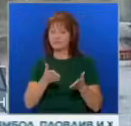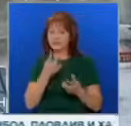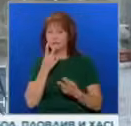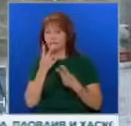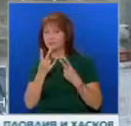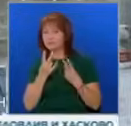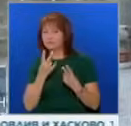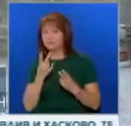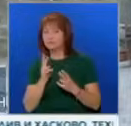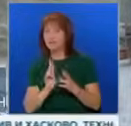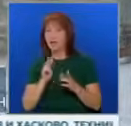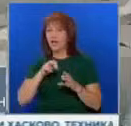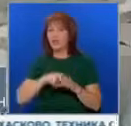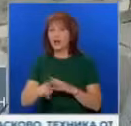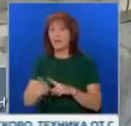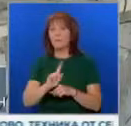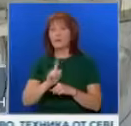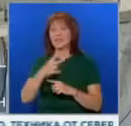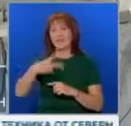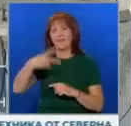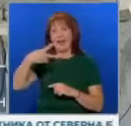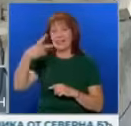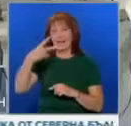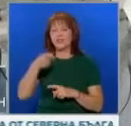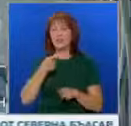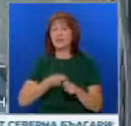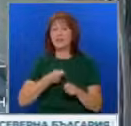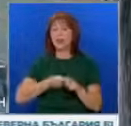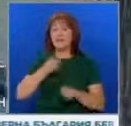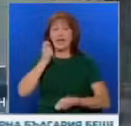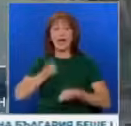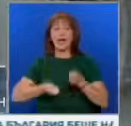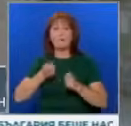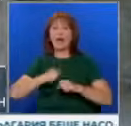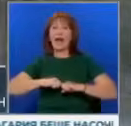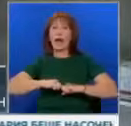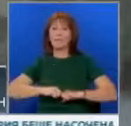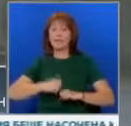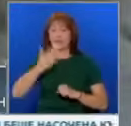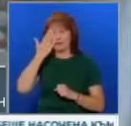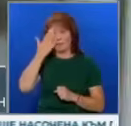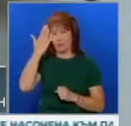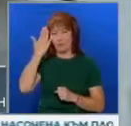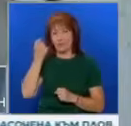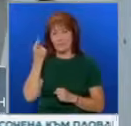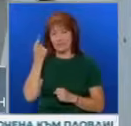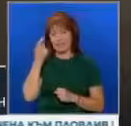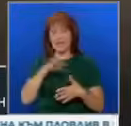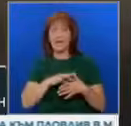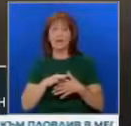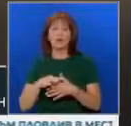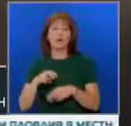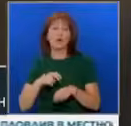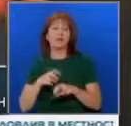на движението се качиха на последните два етажа, където се прави ремонт и където са кабинетите на почетния председател и ръководството на